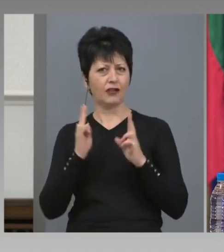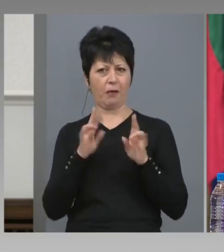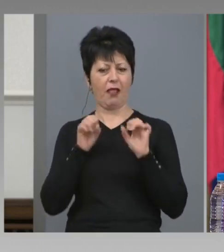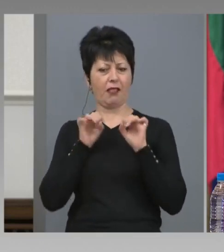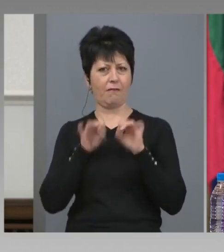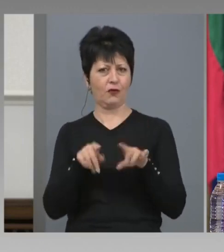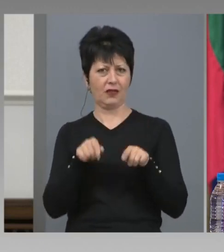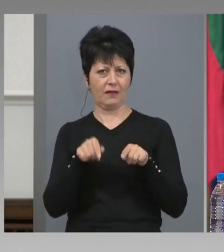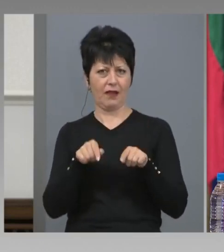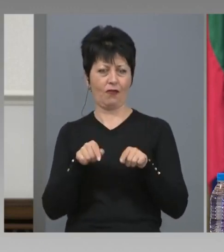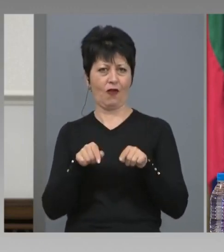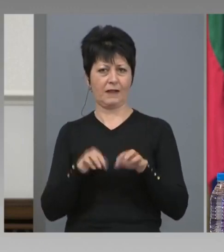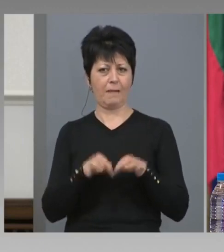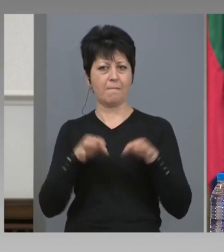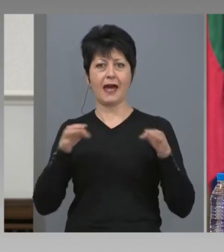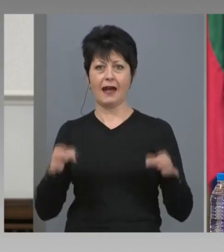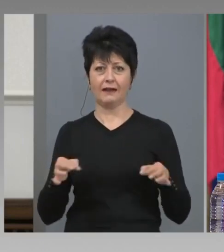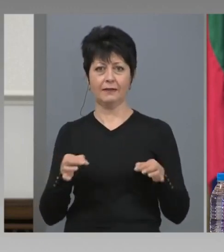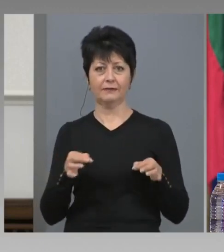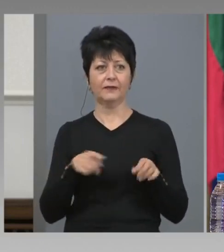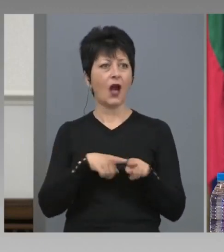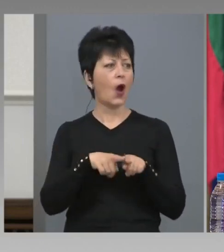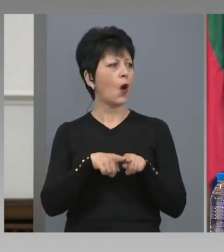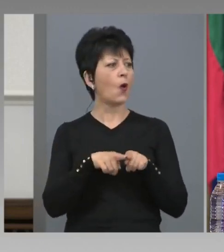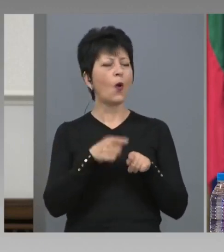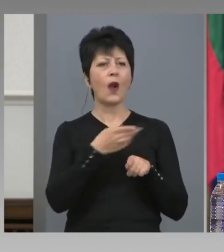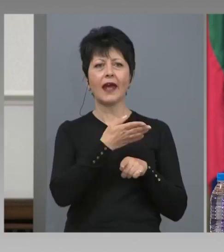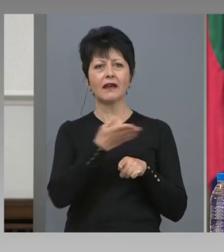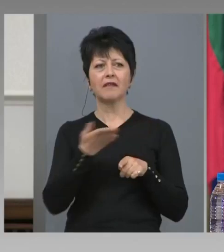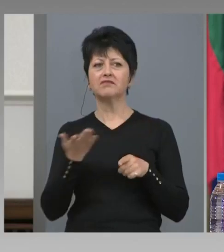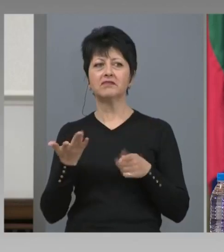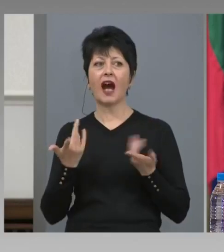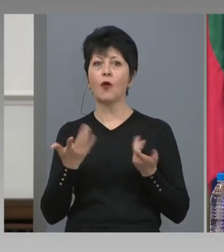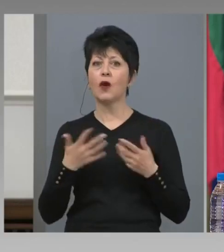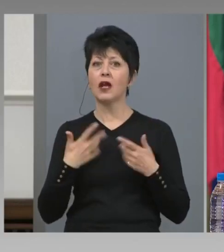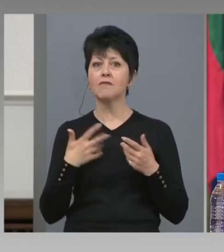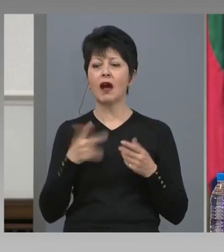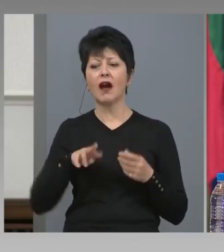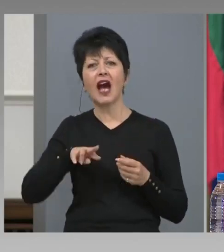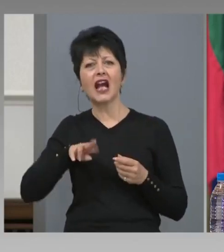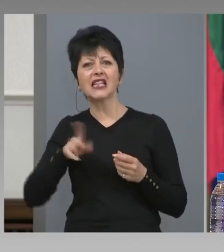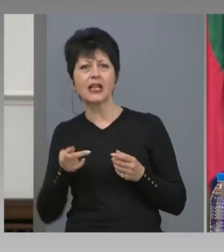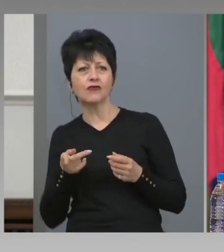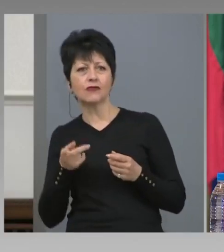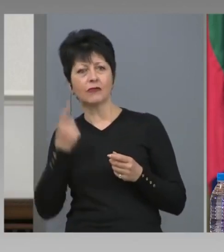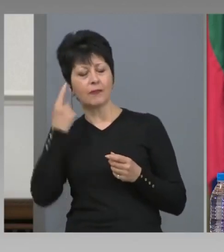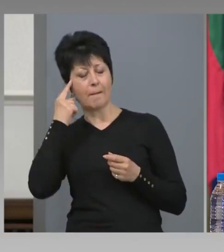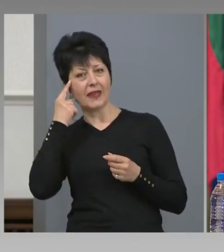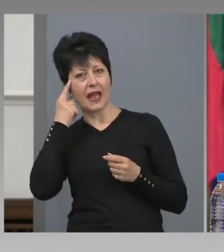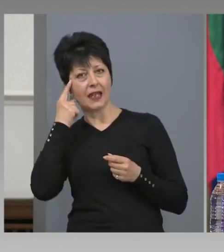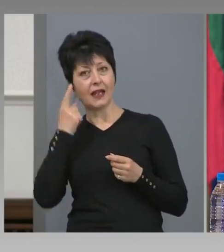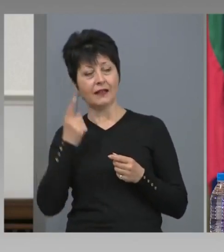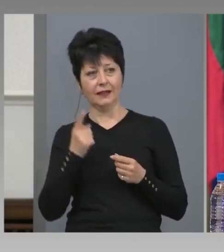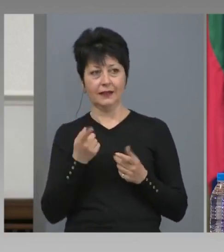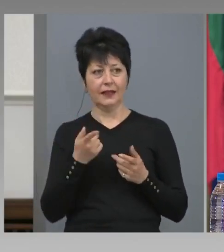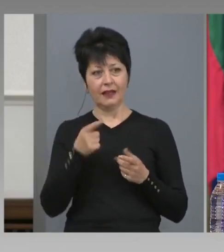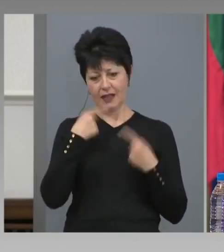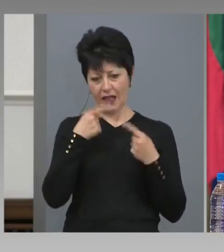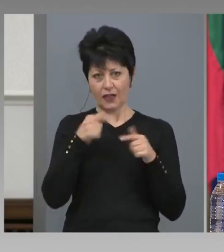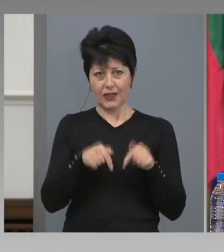още. Колеги, ако някой има различно мнение, да го изрази, за да не слушаме глупостите им пак след